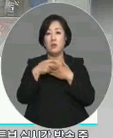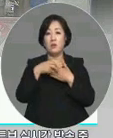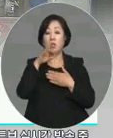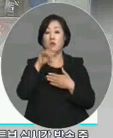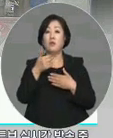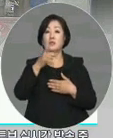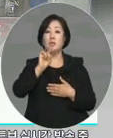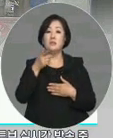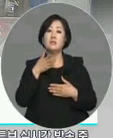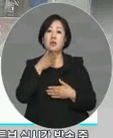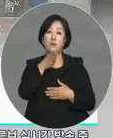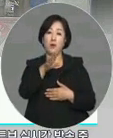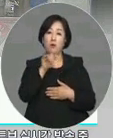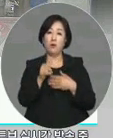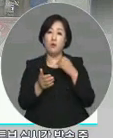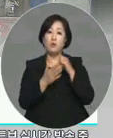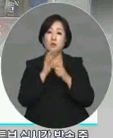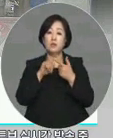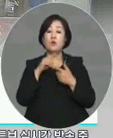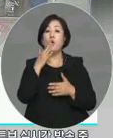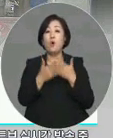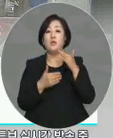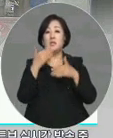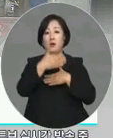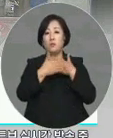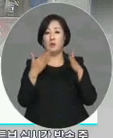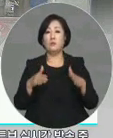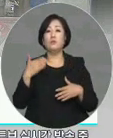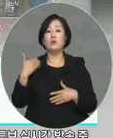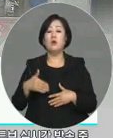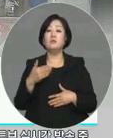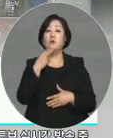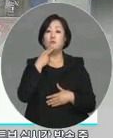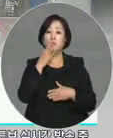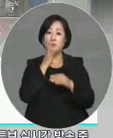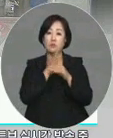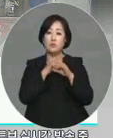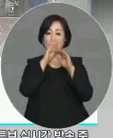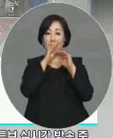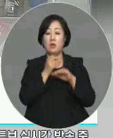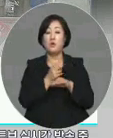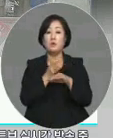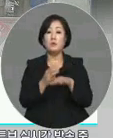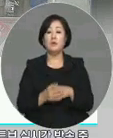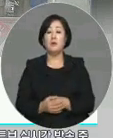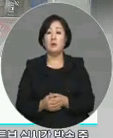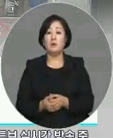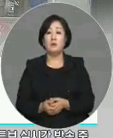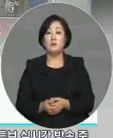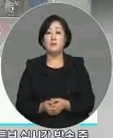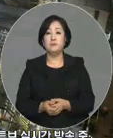산재전문 공공병원조차도 화상병동이 없기는 마찬가지입니다. 신혜지 기자입니다.